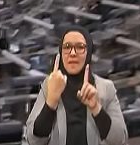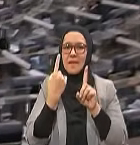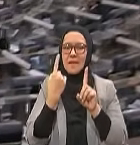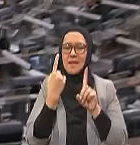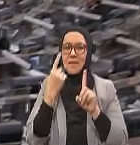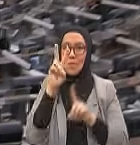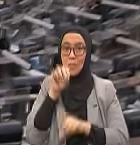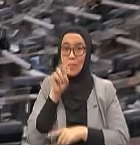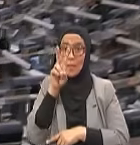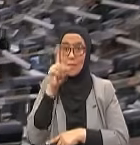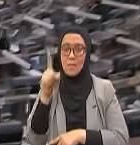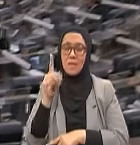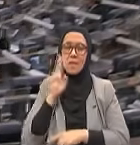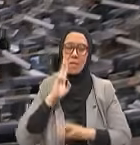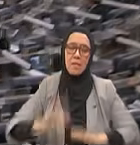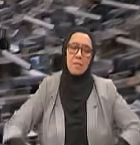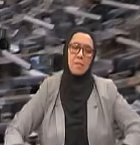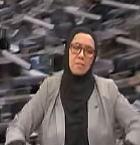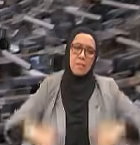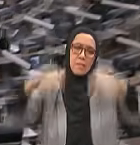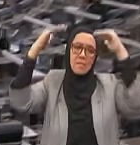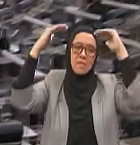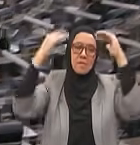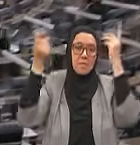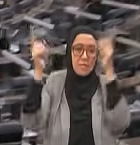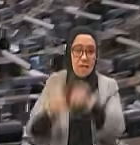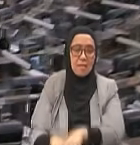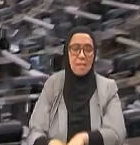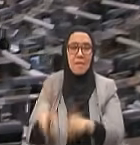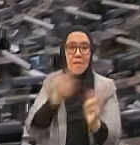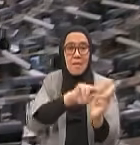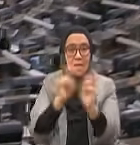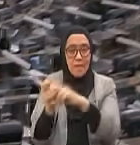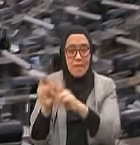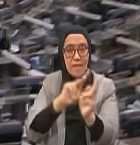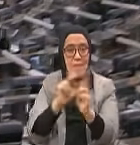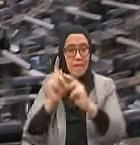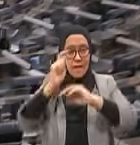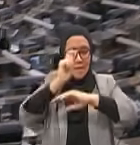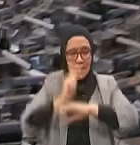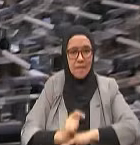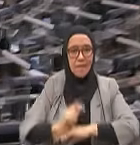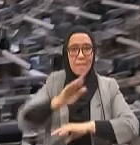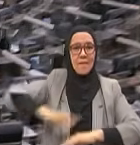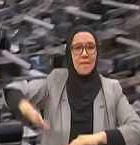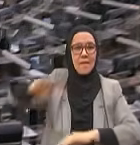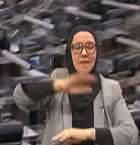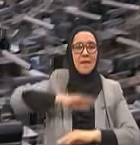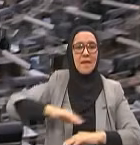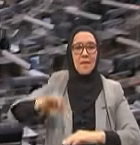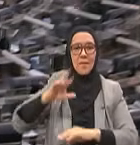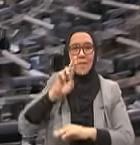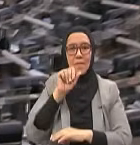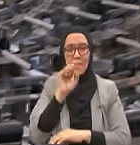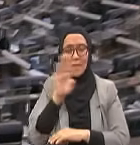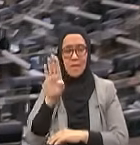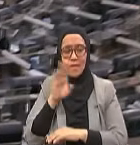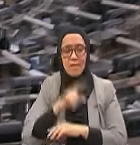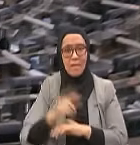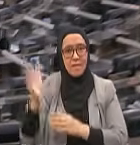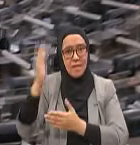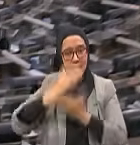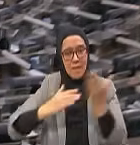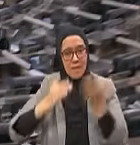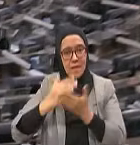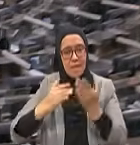banjir besar seperti 1171 telah berlaku di kampung-kampung tradisi di paling Merauke Hai sebagian daripada jajaran